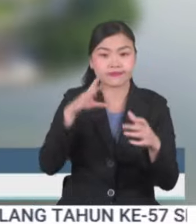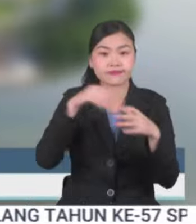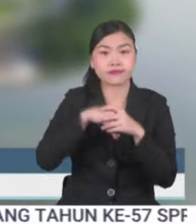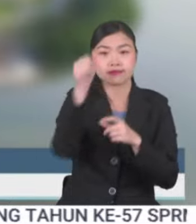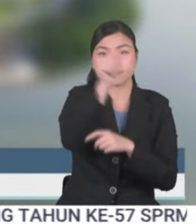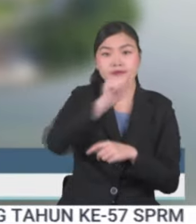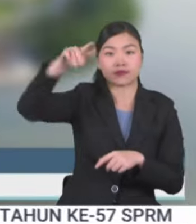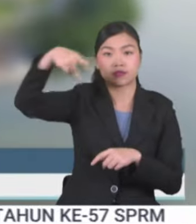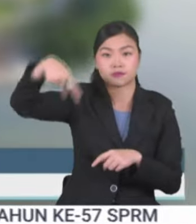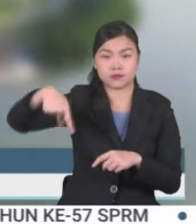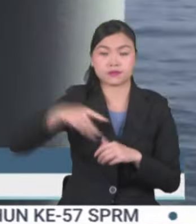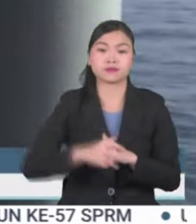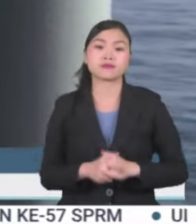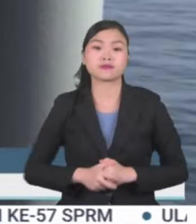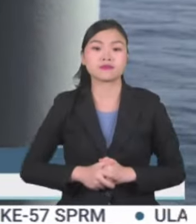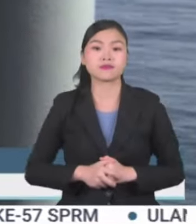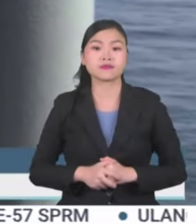Asia